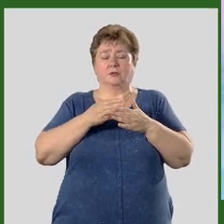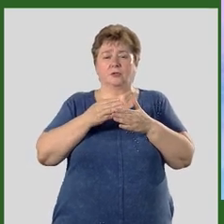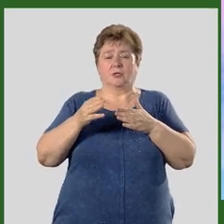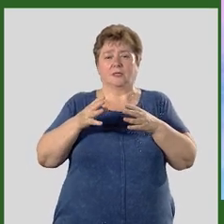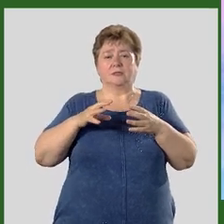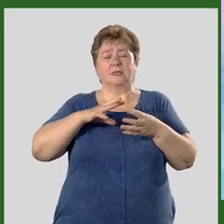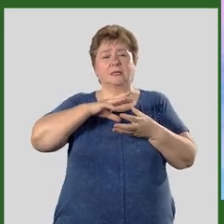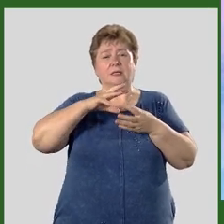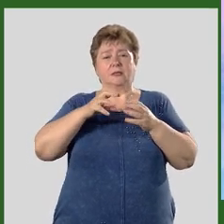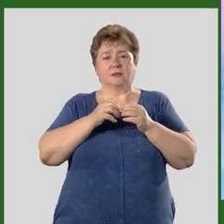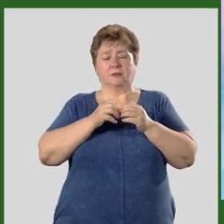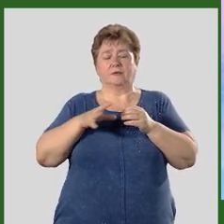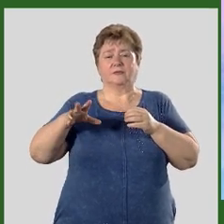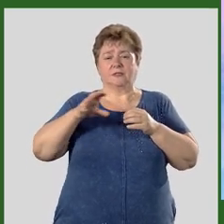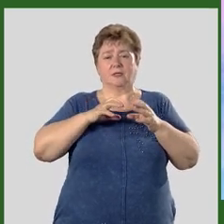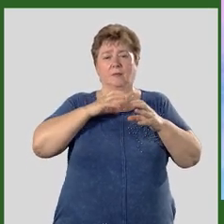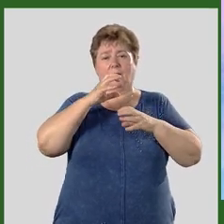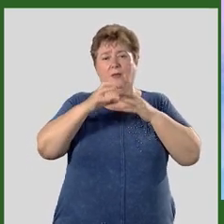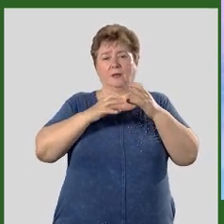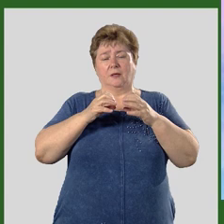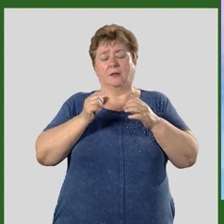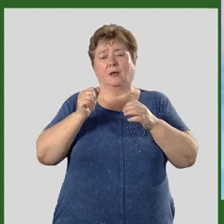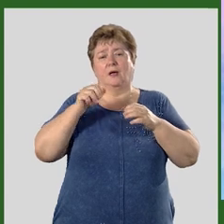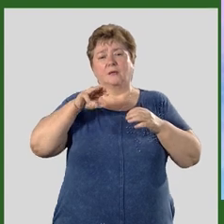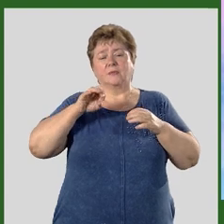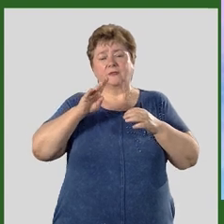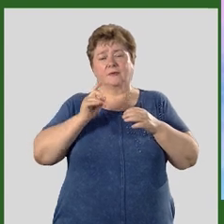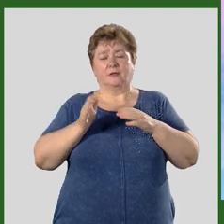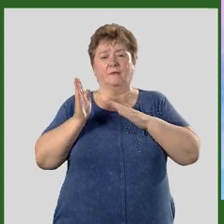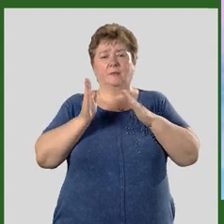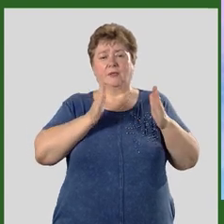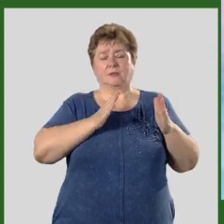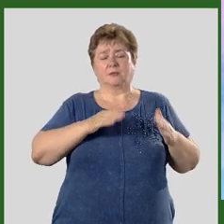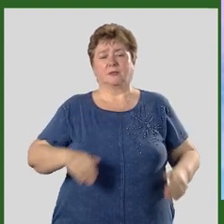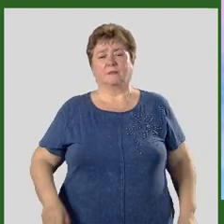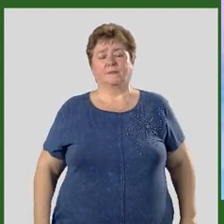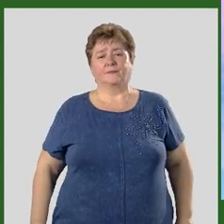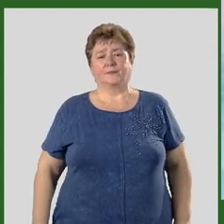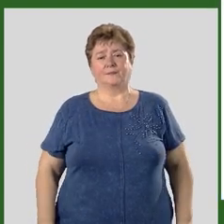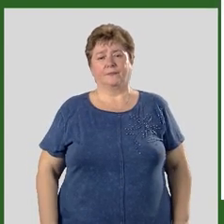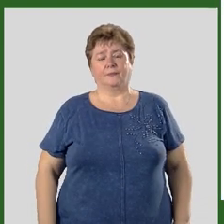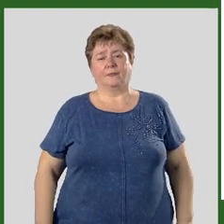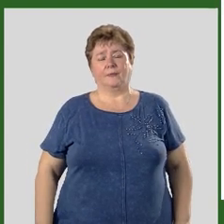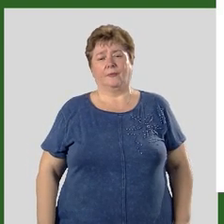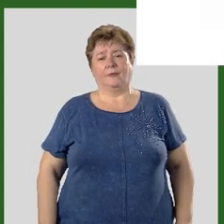части единого для всей планеты атмосферного процесса.